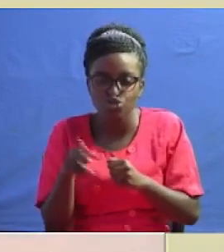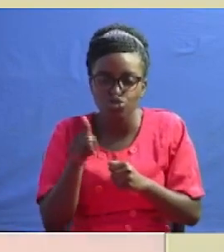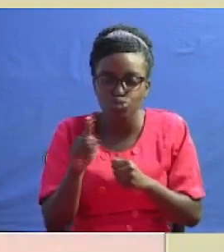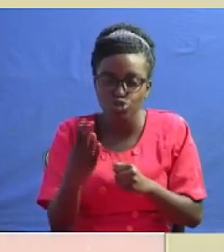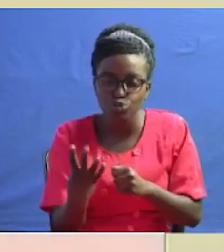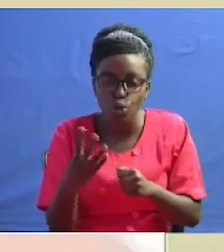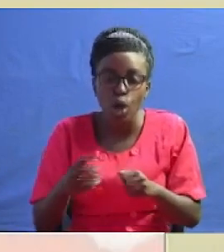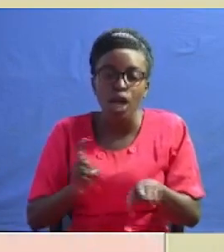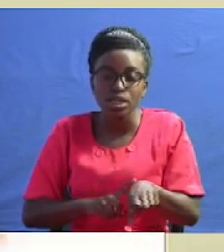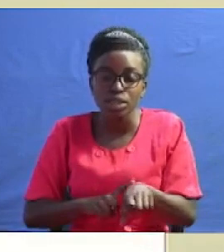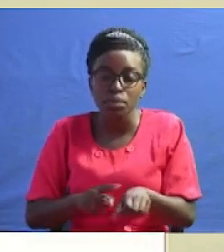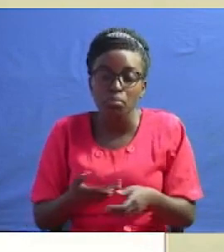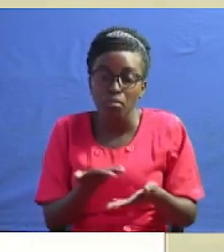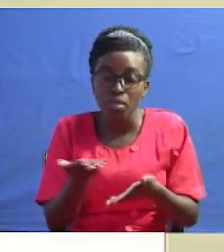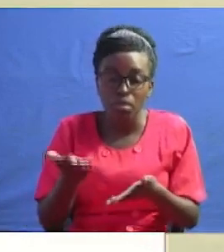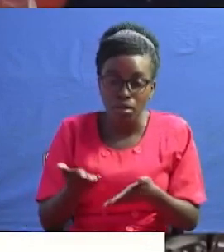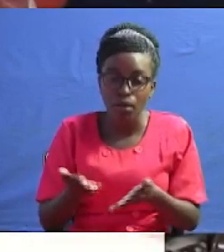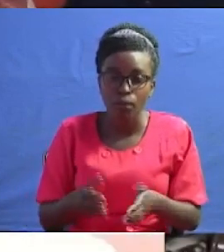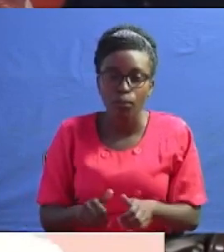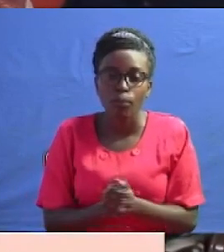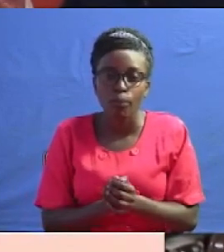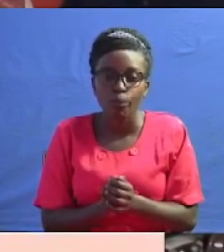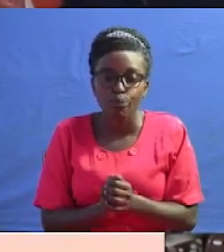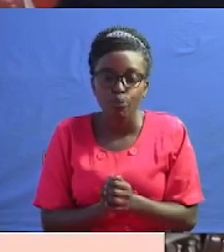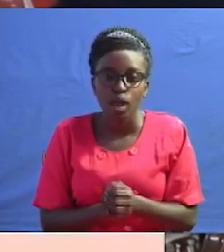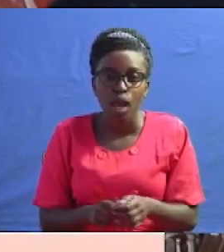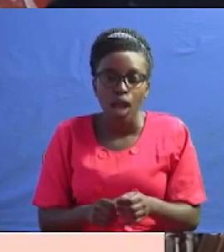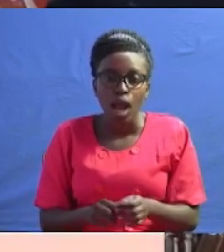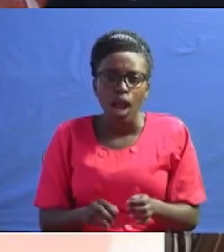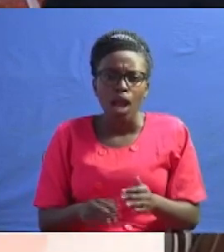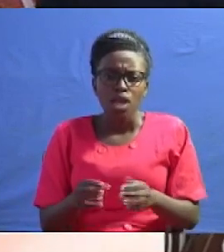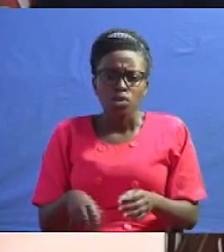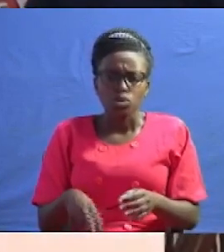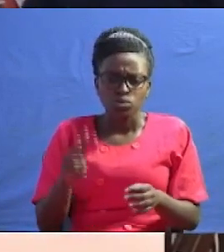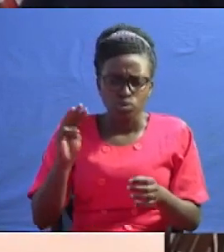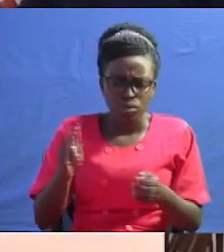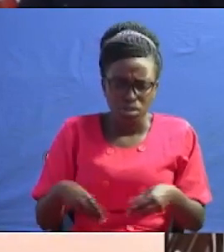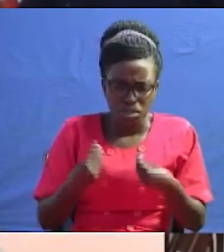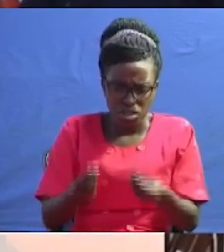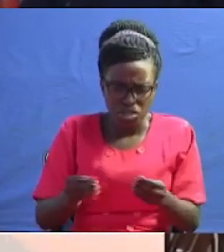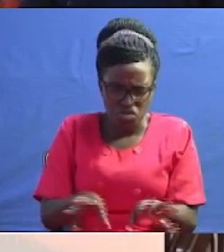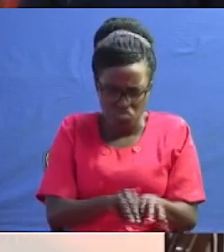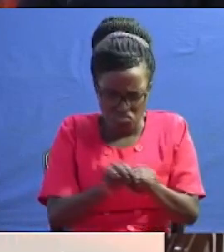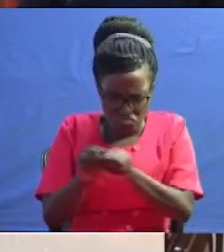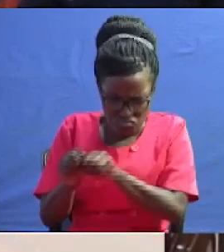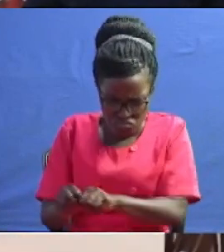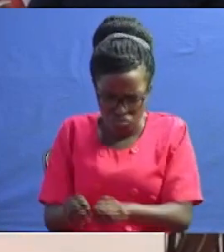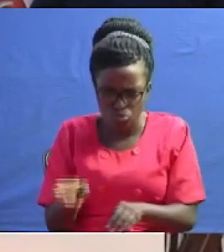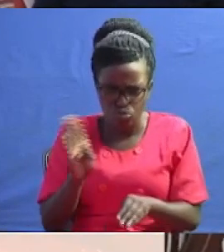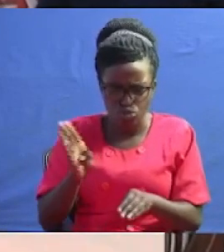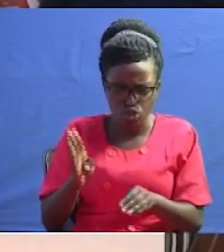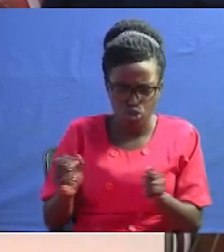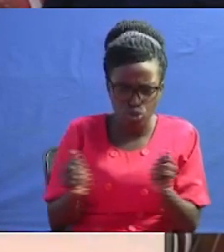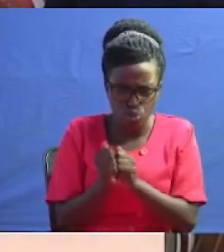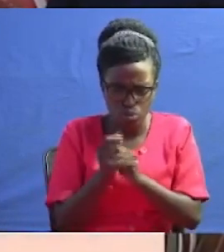ya kusaidia hizi eneo wainuke kimaendeleo. Kulingana na Nyoro, serikali imetenga bilioni 11.4 kwa